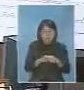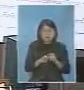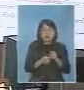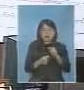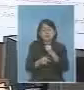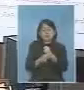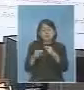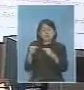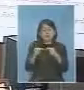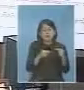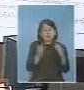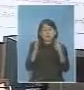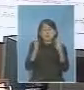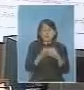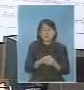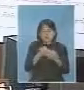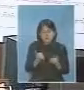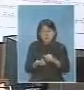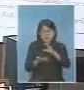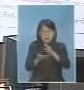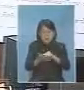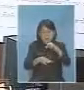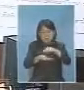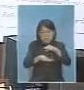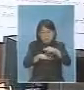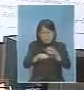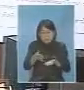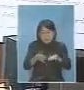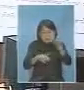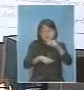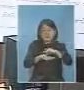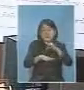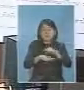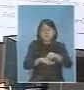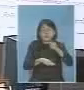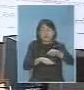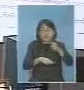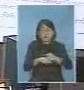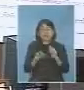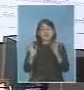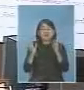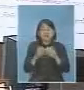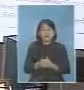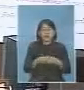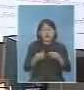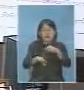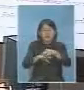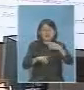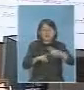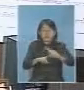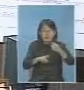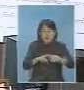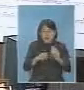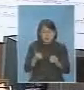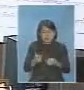อเนื่องในส่วนตรงนี้ก็เลยทำให้การบรรจุไม่ได้ถูกการกำหนดอัตราบรรจุอย่างเป็นประจำก็เลยทำให้หน่วยง